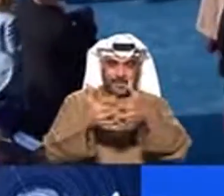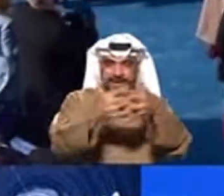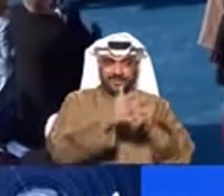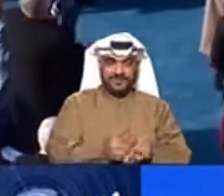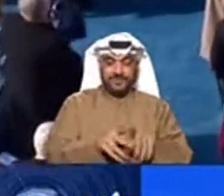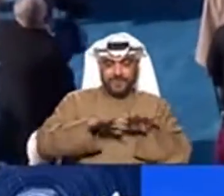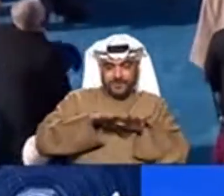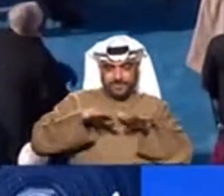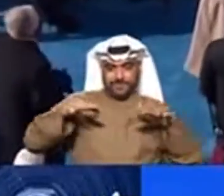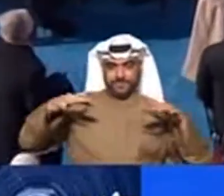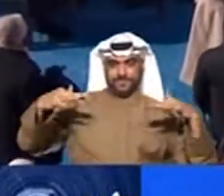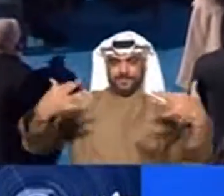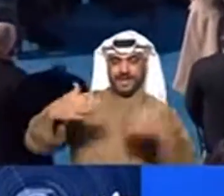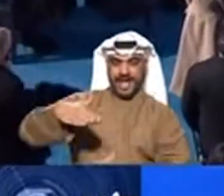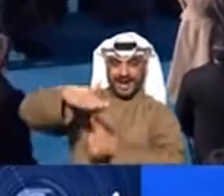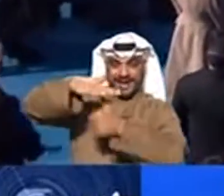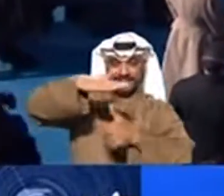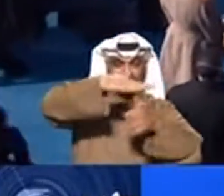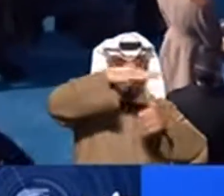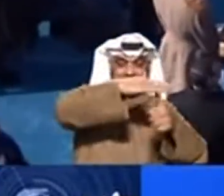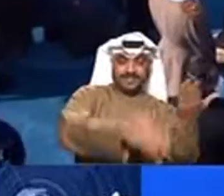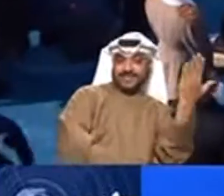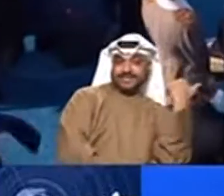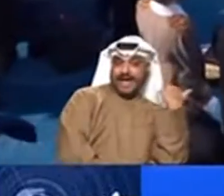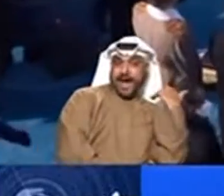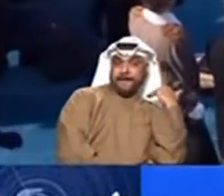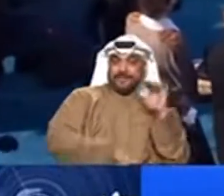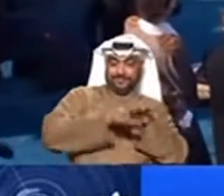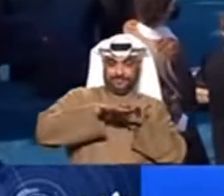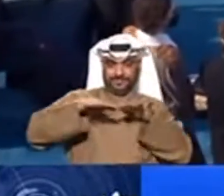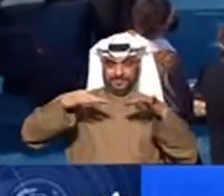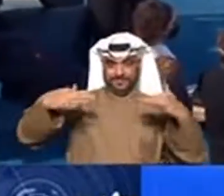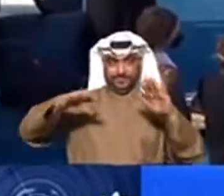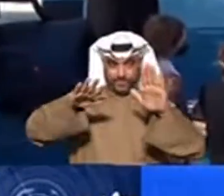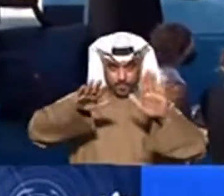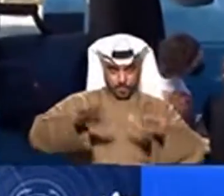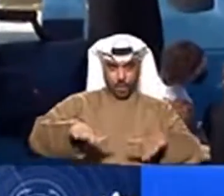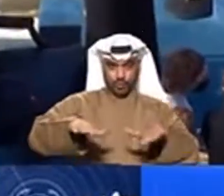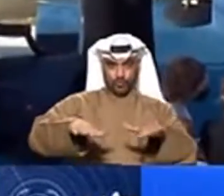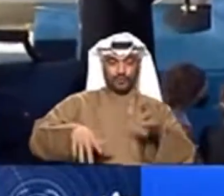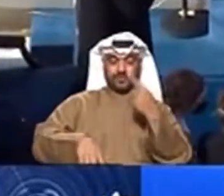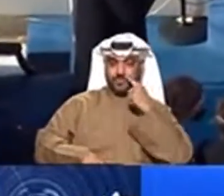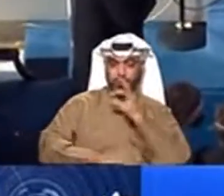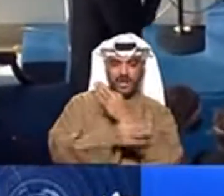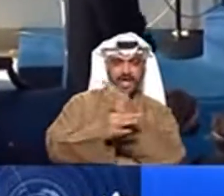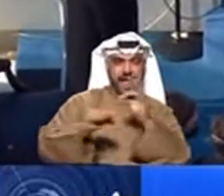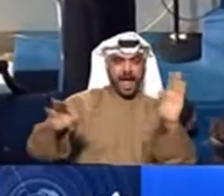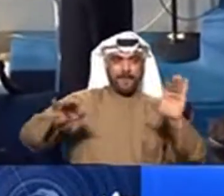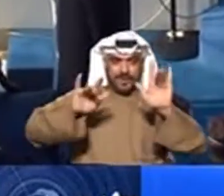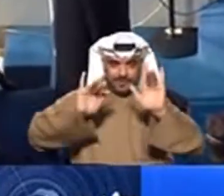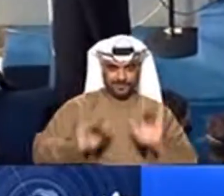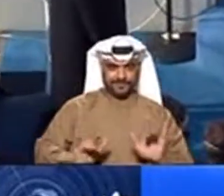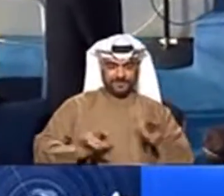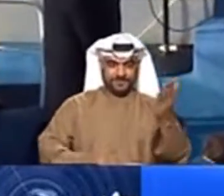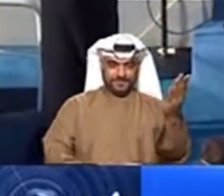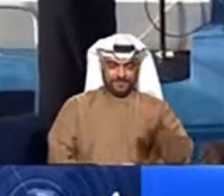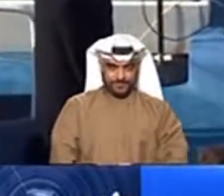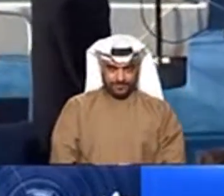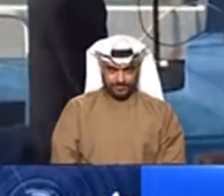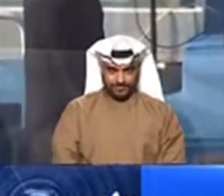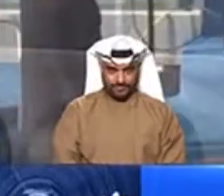وحضر المراسم الرؤساء السابقون جورج دبليو بوش وباراك أوباما وبيل كلينتون.